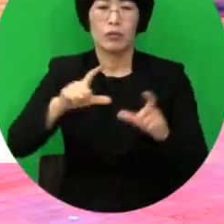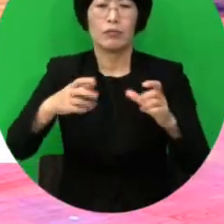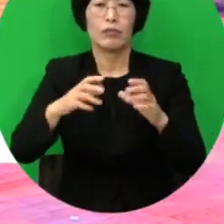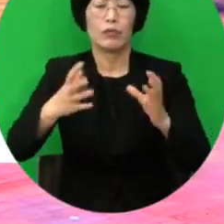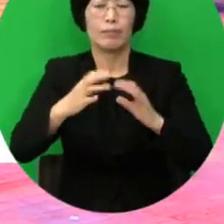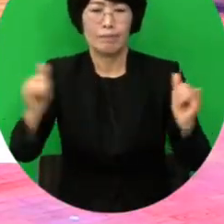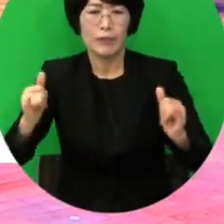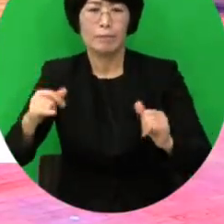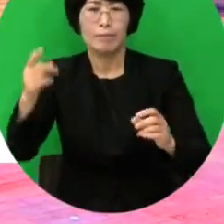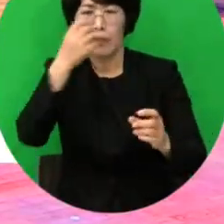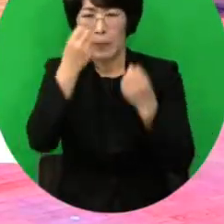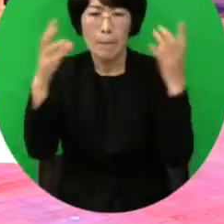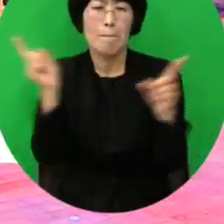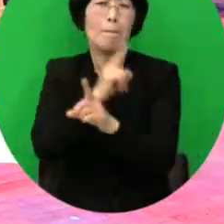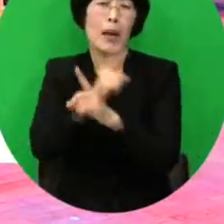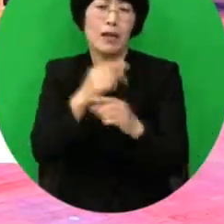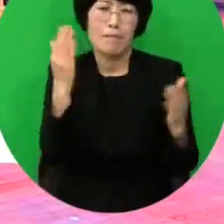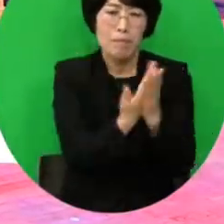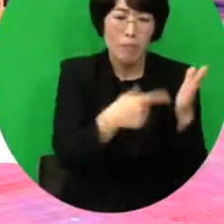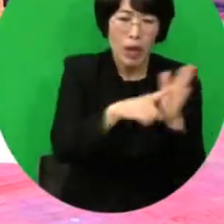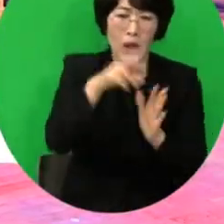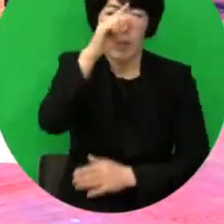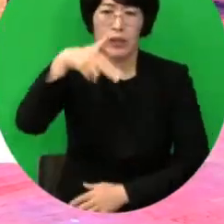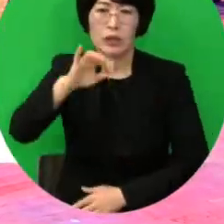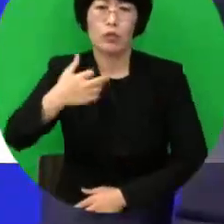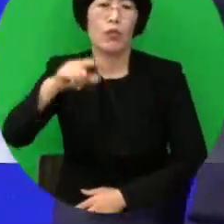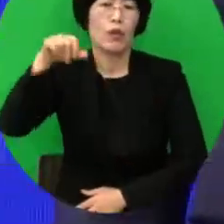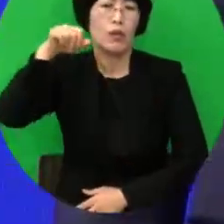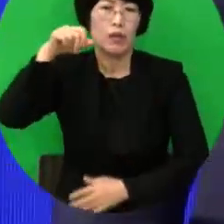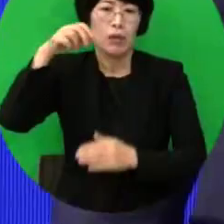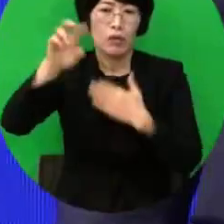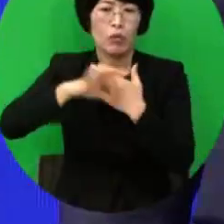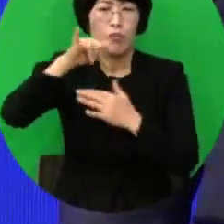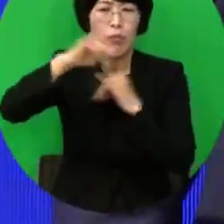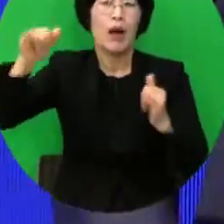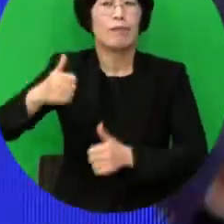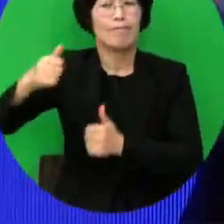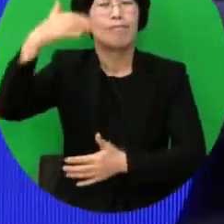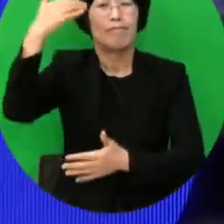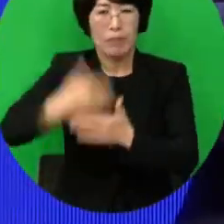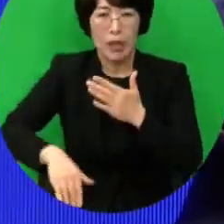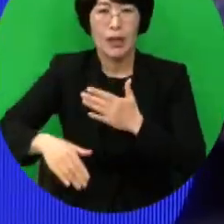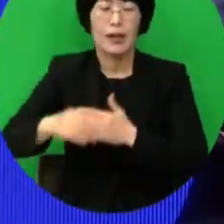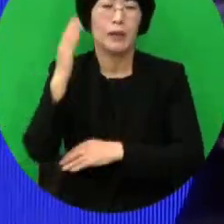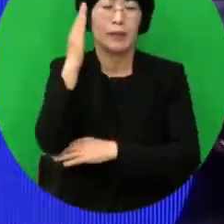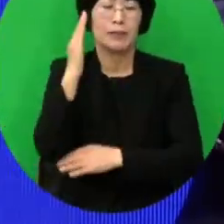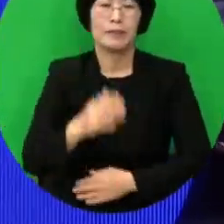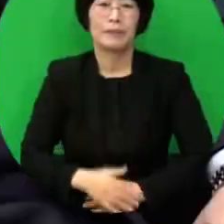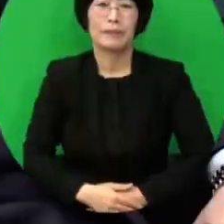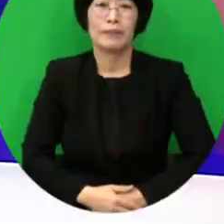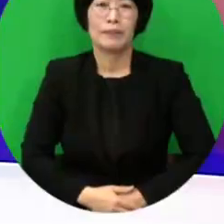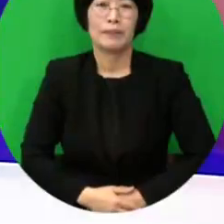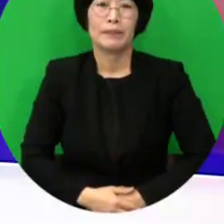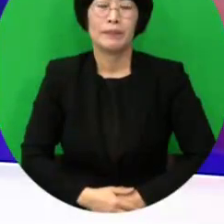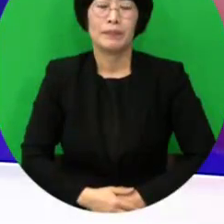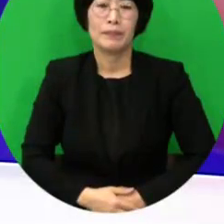공천에 부응하기 위해 박지원 예비후보를 경선에서 배제해야 한다고 주장했습니다.